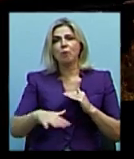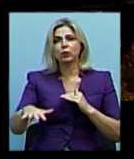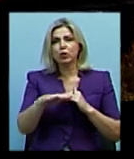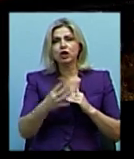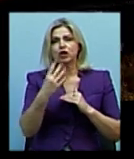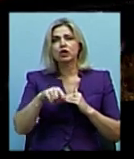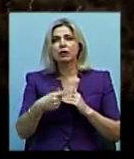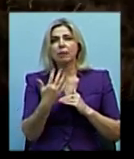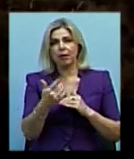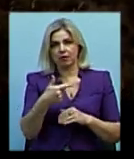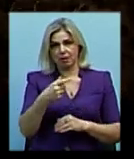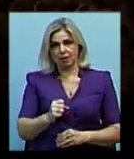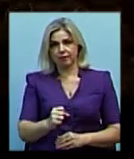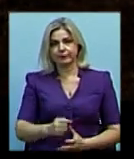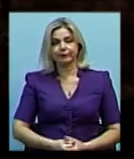4,5 гектари.